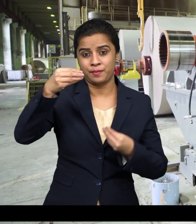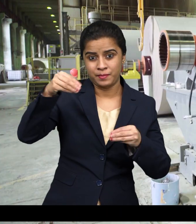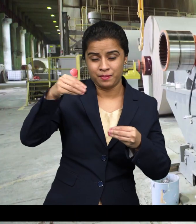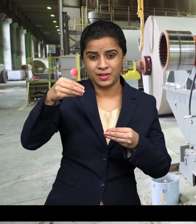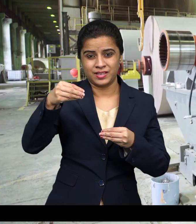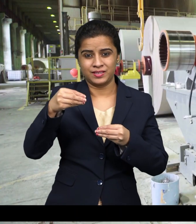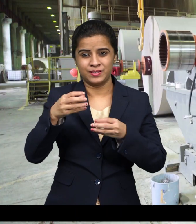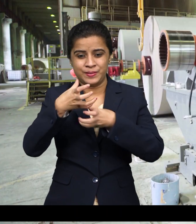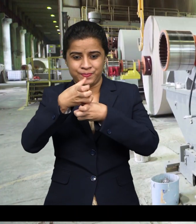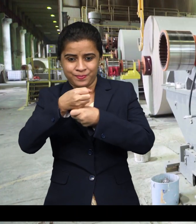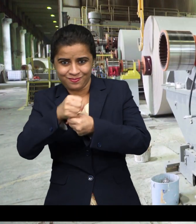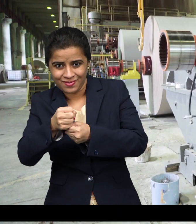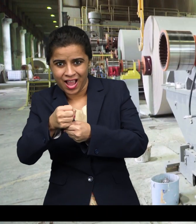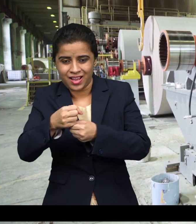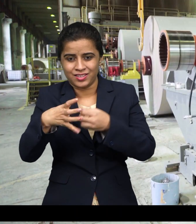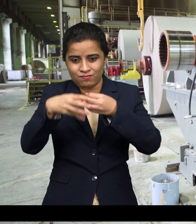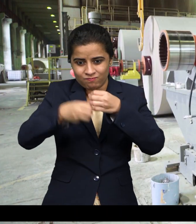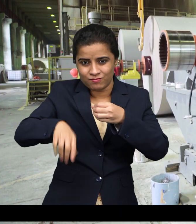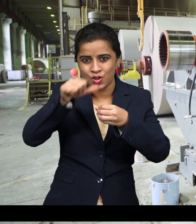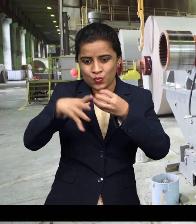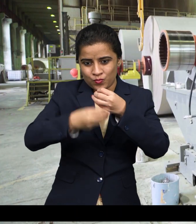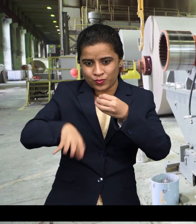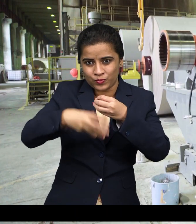कागज और लुगदी उद्योग।